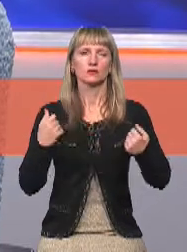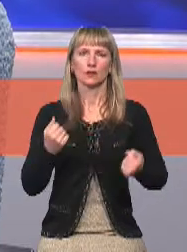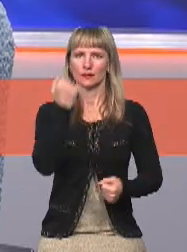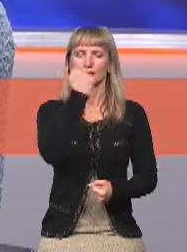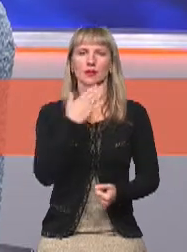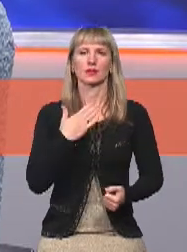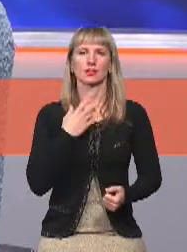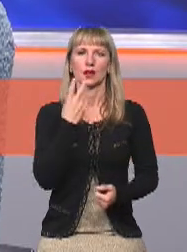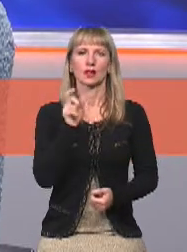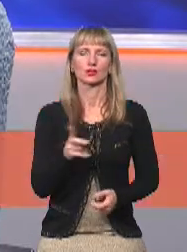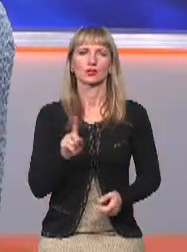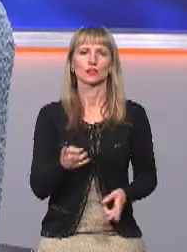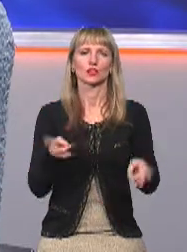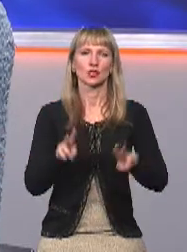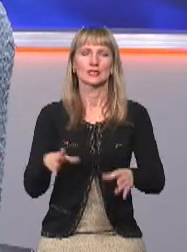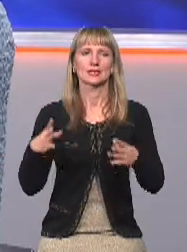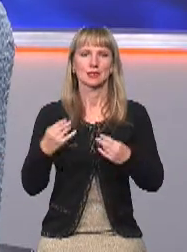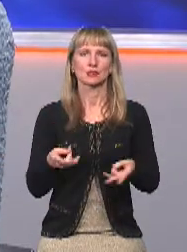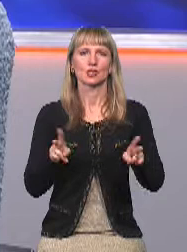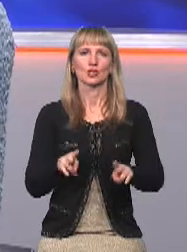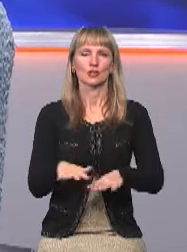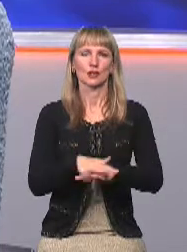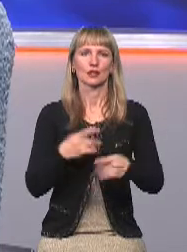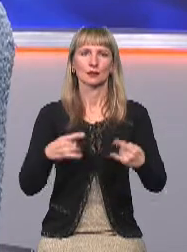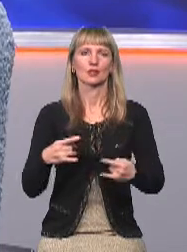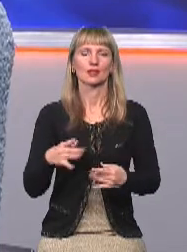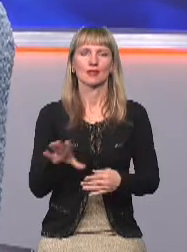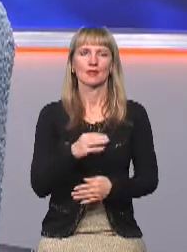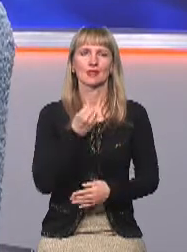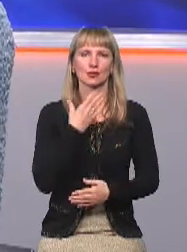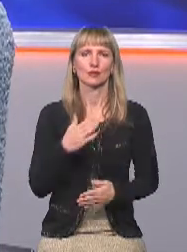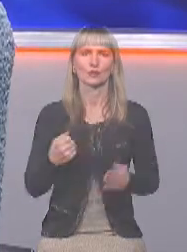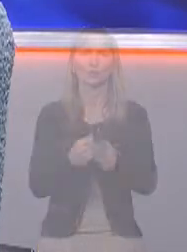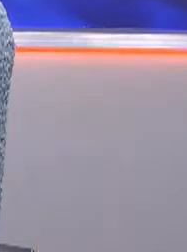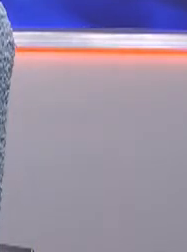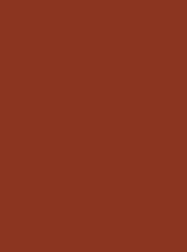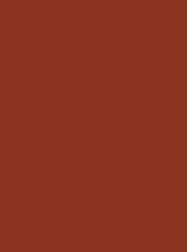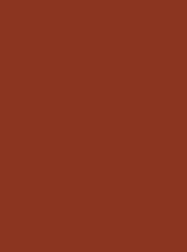Дякуємо нашим телеглядачам, що залишаєтеся з нами, залишайтесь Суспільним. На все добре, до побачення.